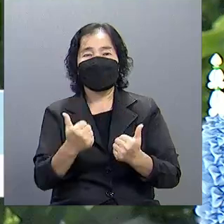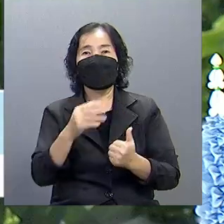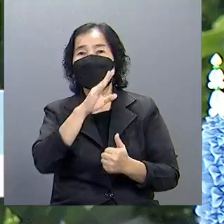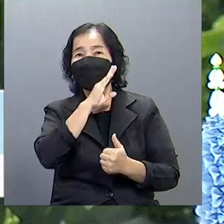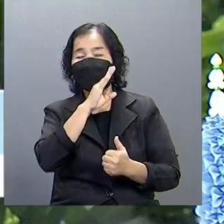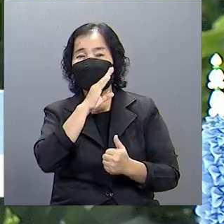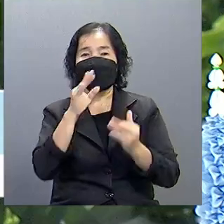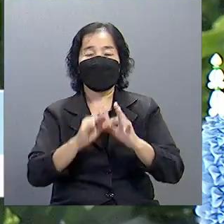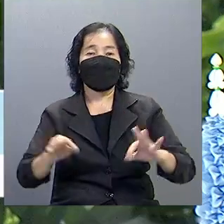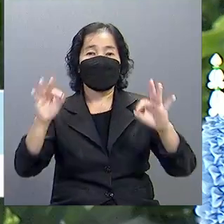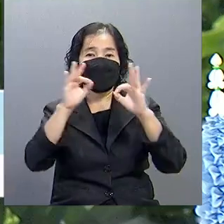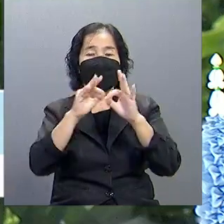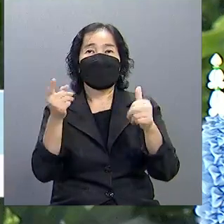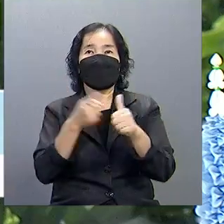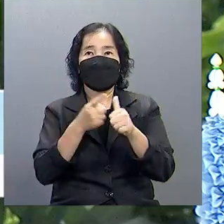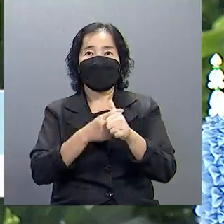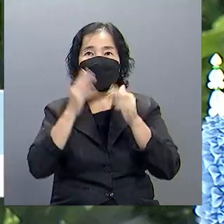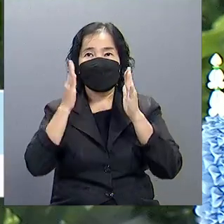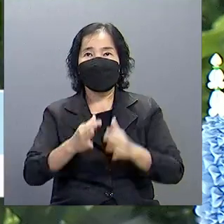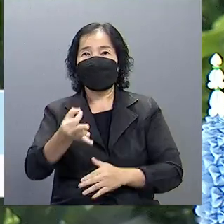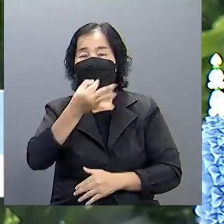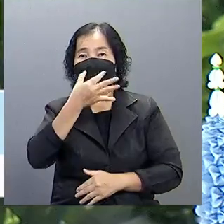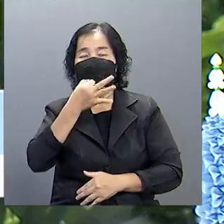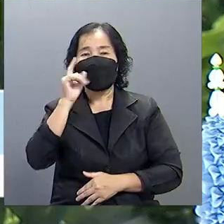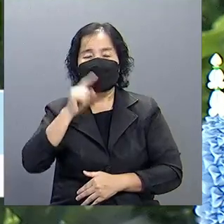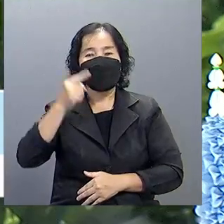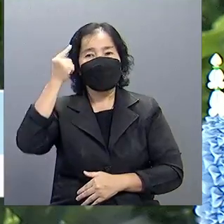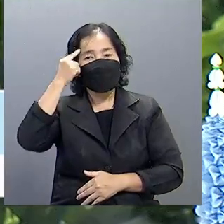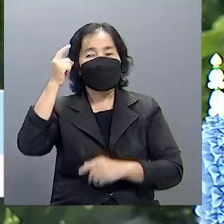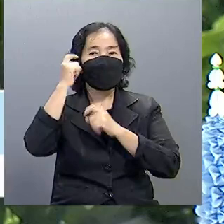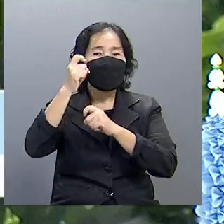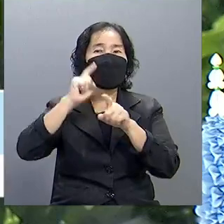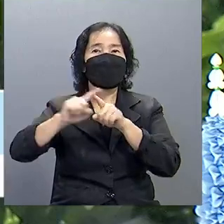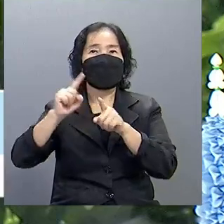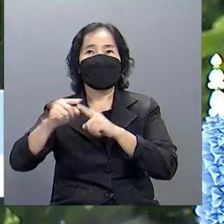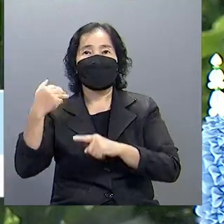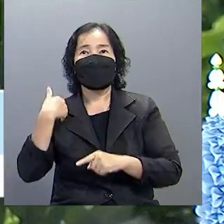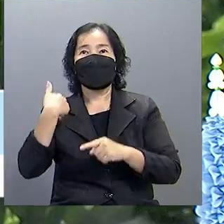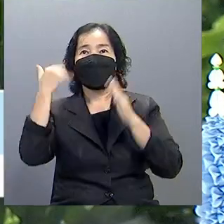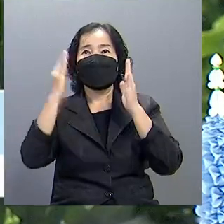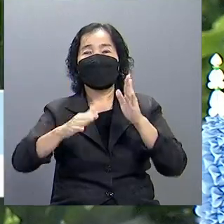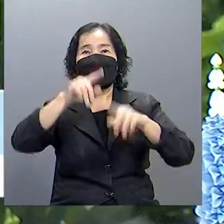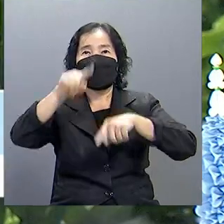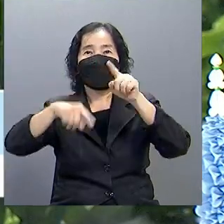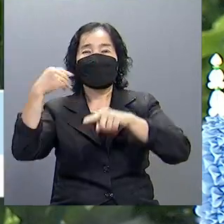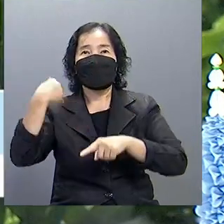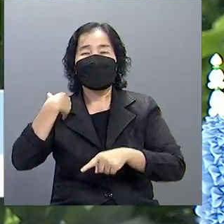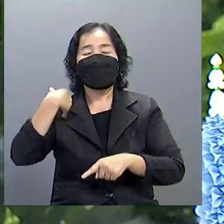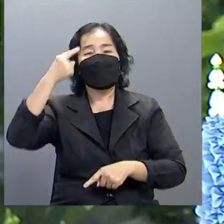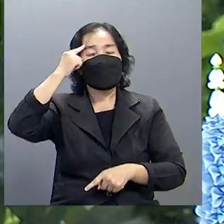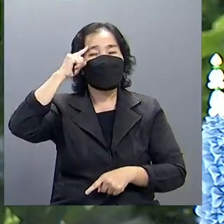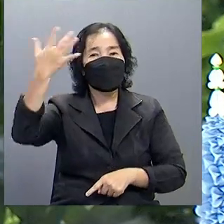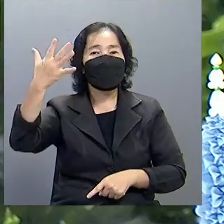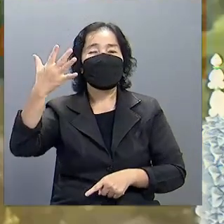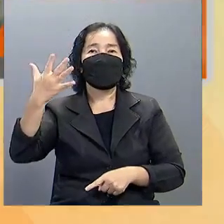หนึ่งคนใช้ต้องระวังการว่ามันไม่ได้ปลอดภัยข้อ 3เนี่ยคนที่ไม่ได้ตั้งใจชายแต่อาจจะถูกเกือบบนลงไปใน